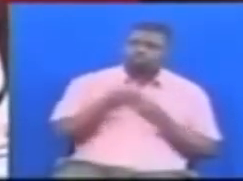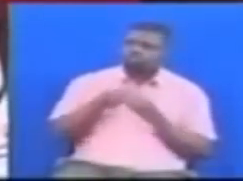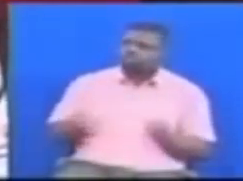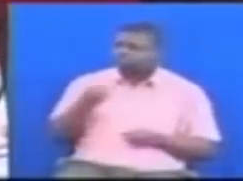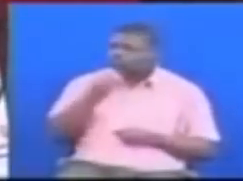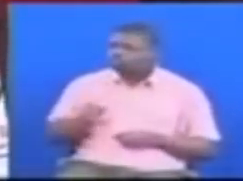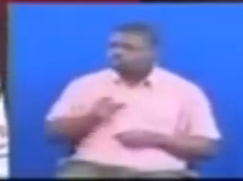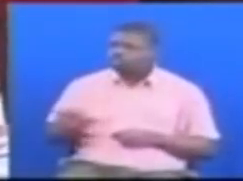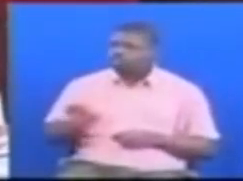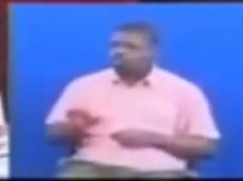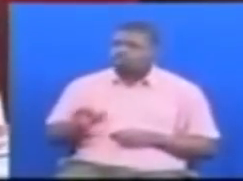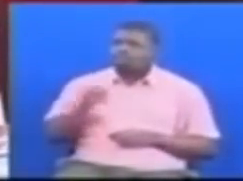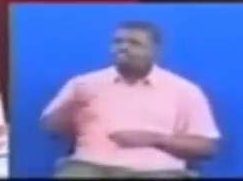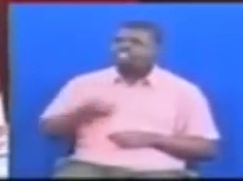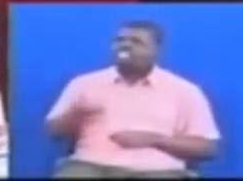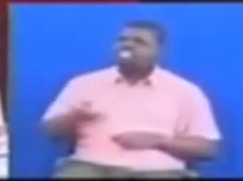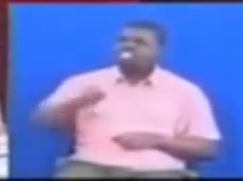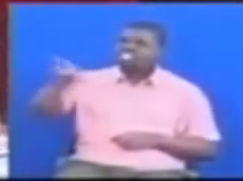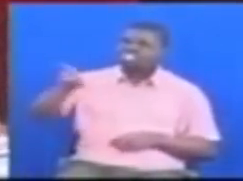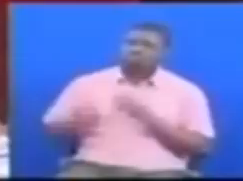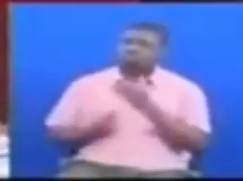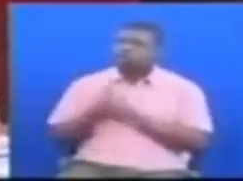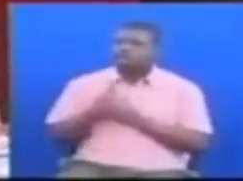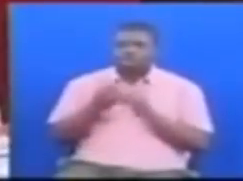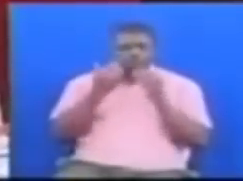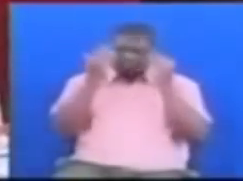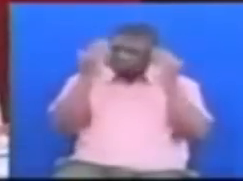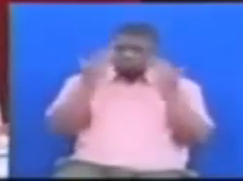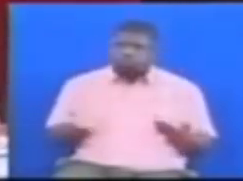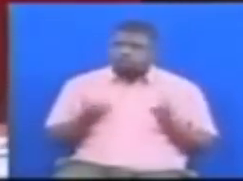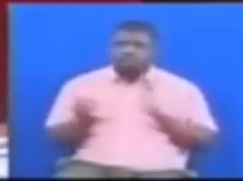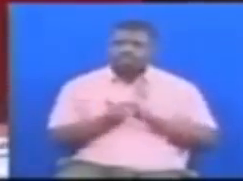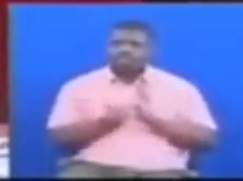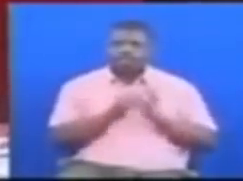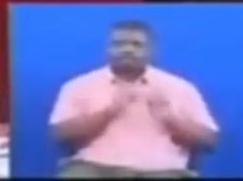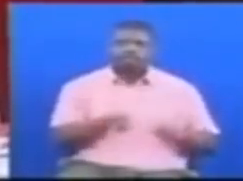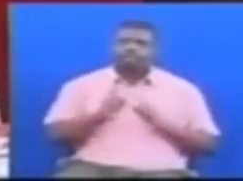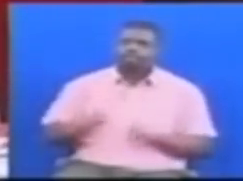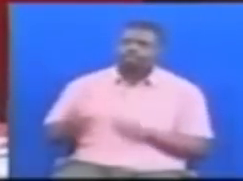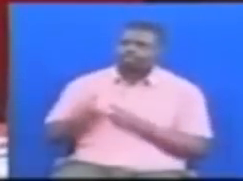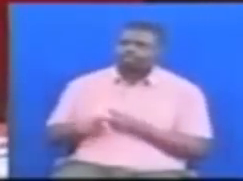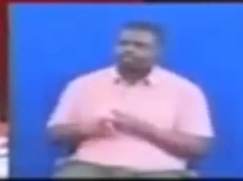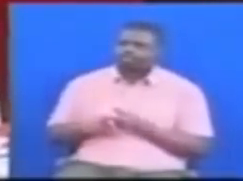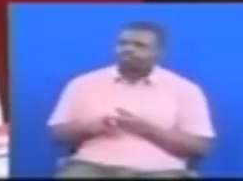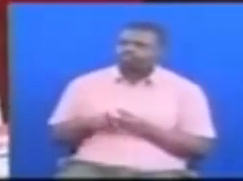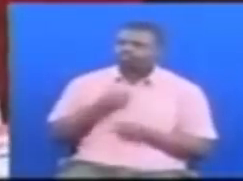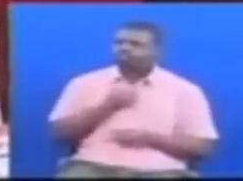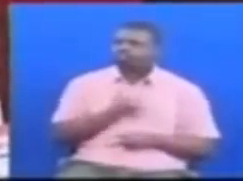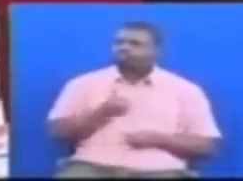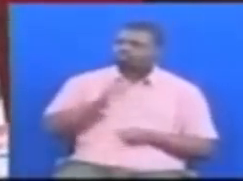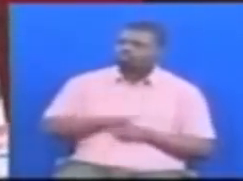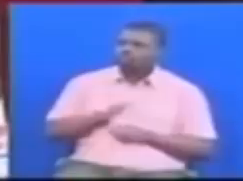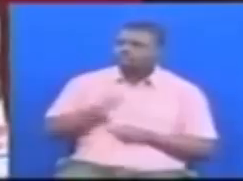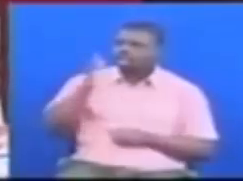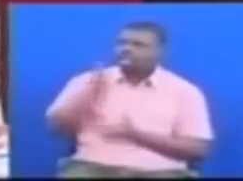wenza wao, hasa wa vijijini, na hii ni kutokana na kutokujua sheria mbalimbali na kupelekea watoto